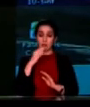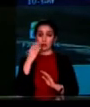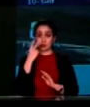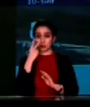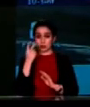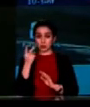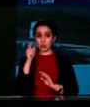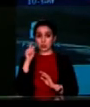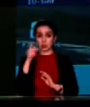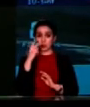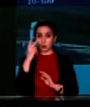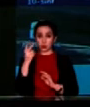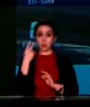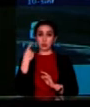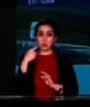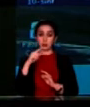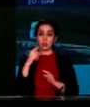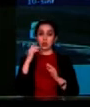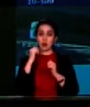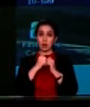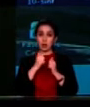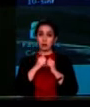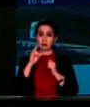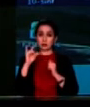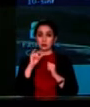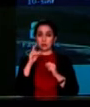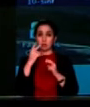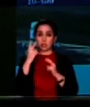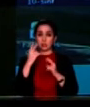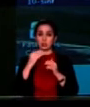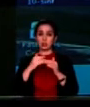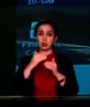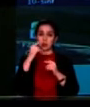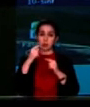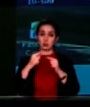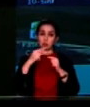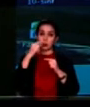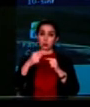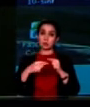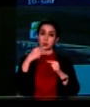ko'rib turganingizdek, qiymatlarimiz har safar 2ta qadam oldinga siljiyapti.